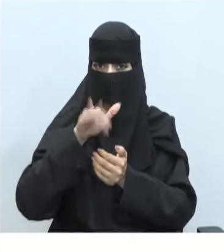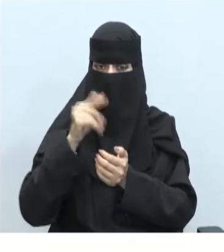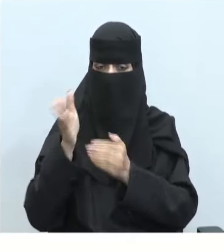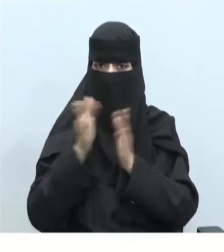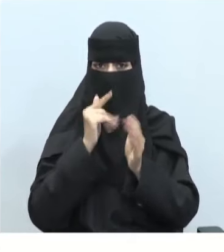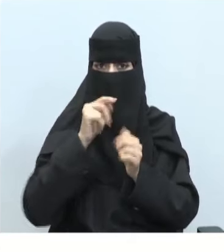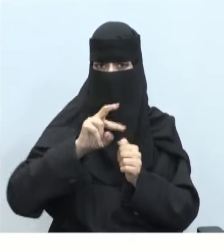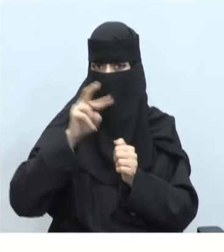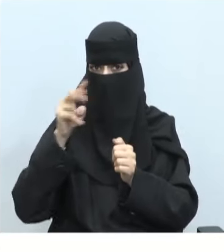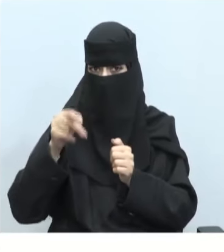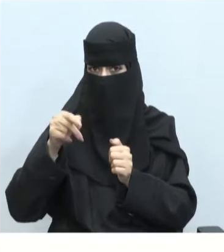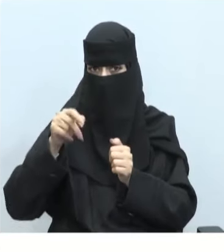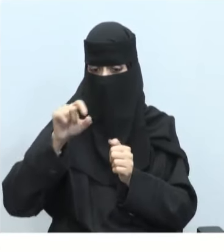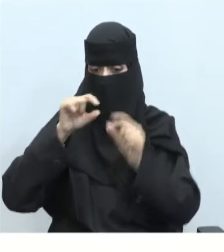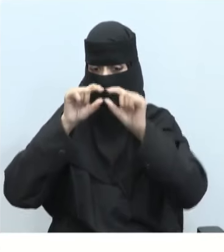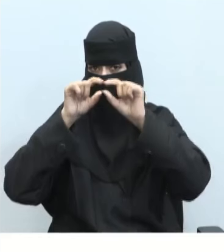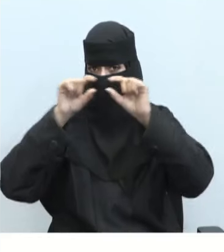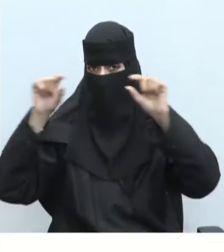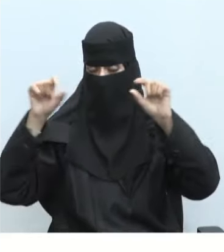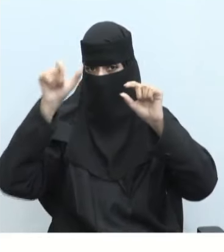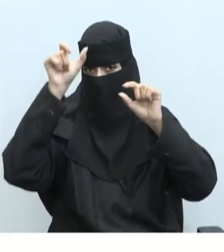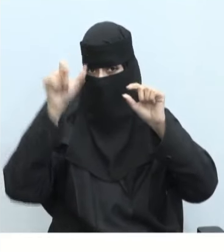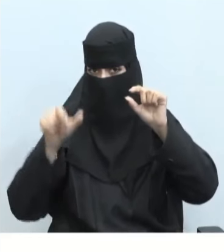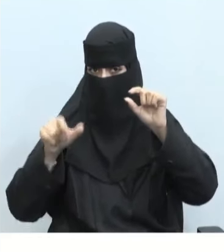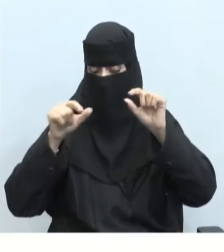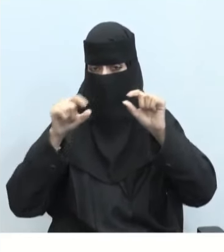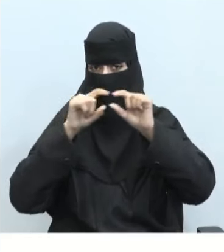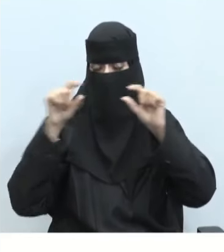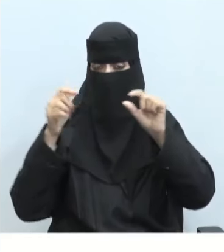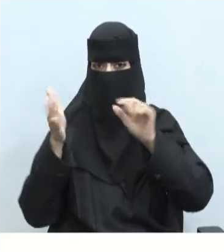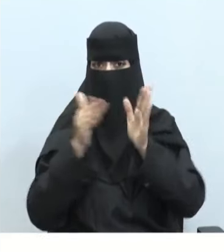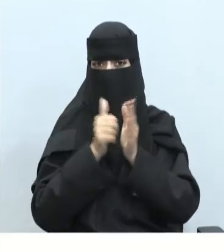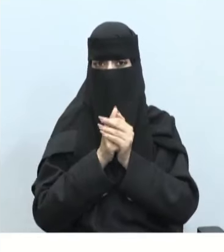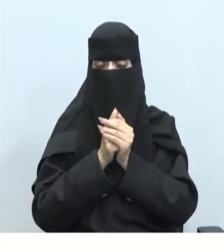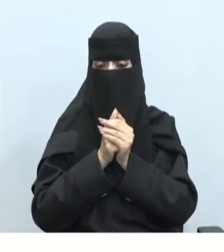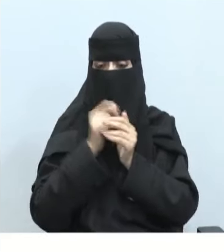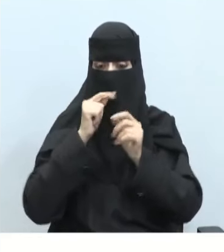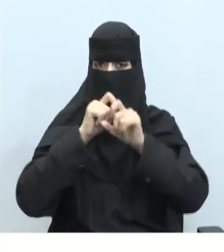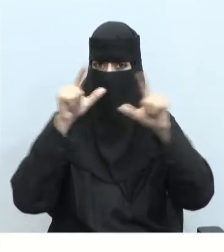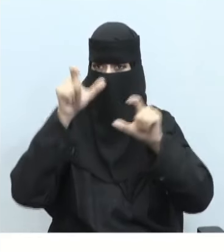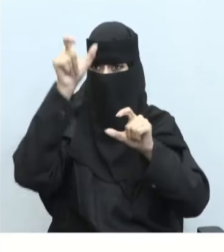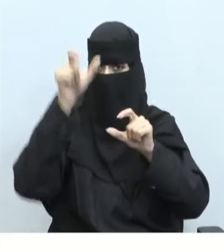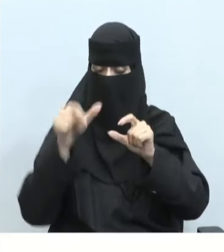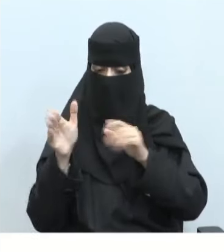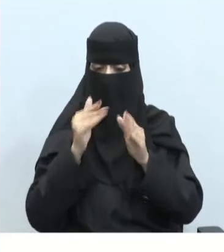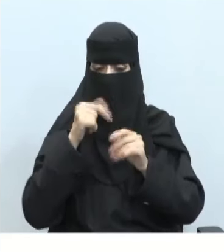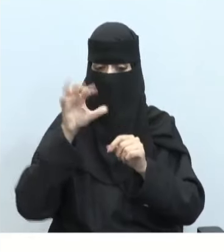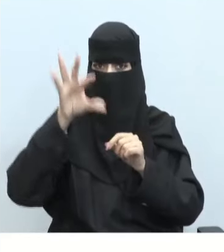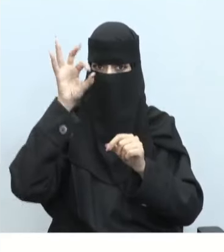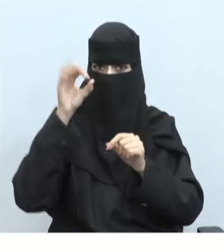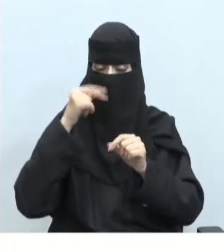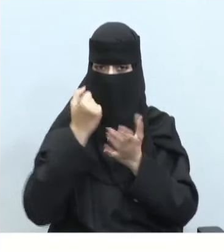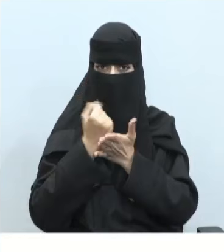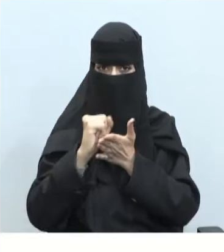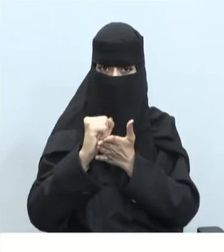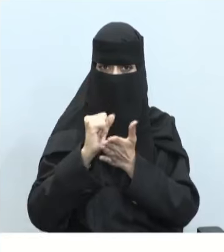اننا ننقر بالزر الايمن على العمود المراد حذفه او الصف تظهر القائمه المنبثقه نختار منها